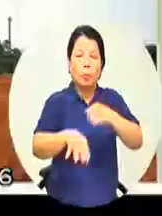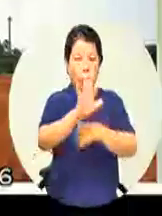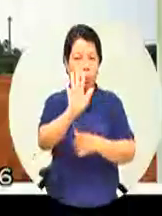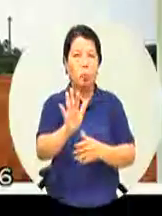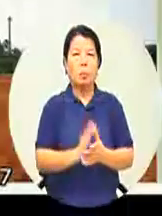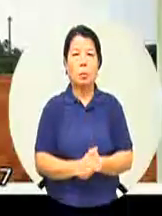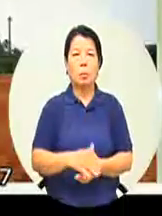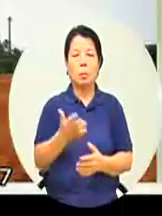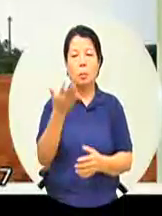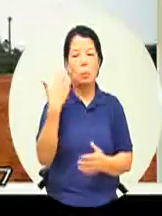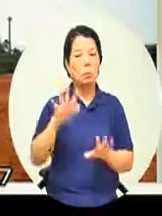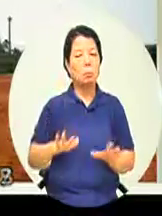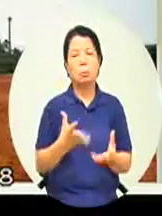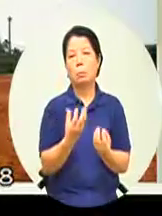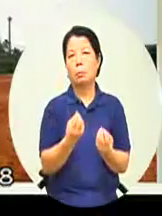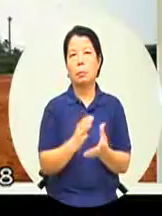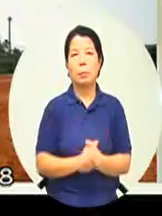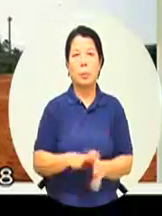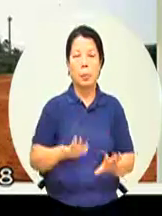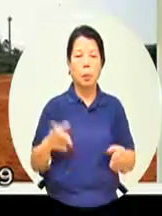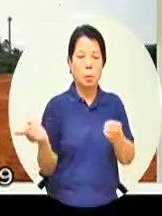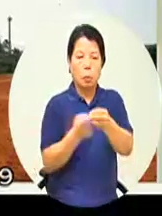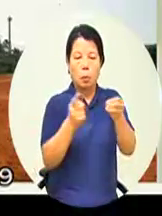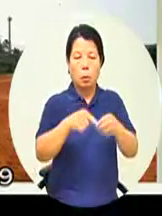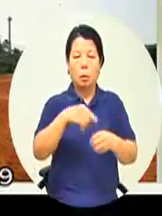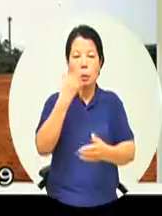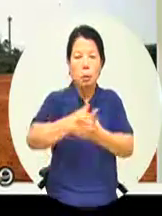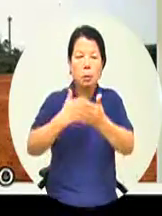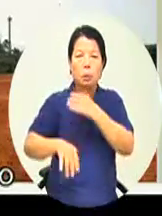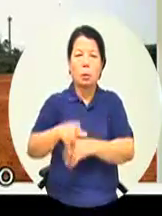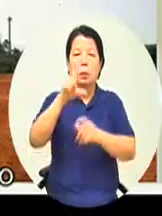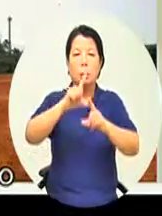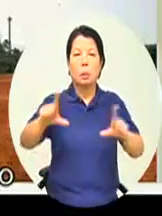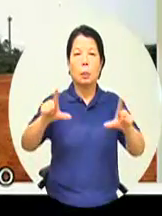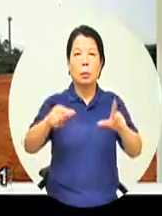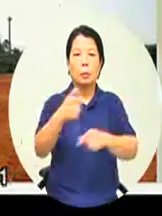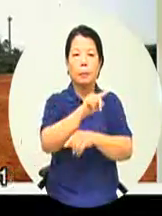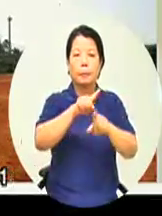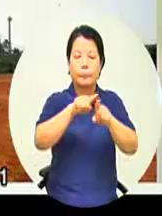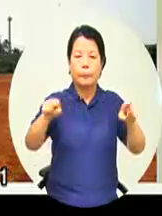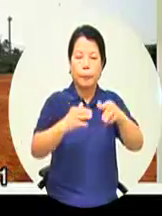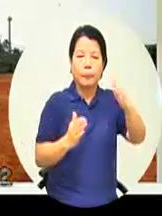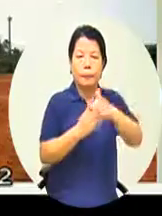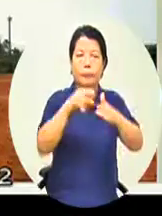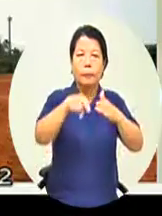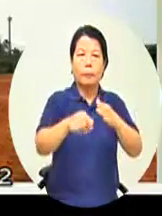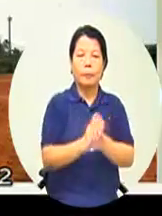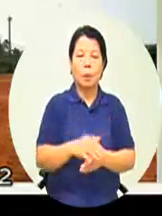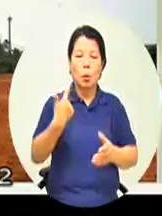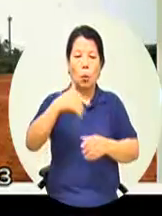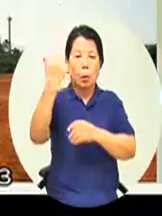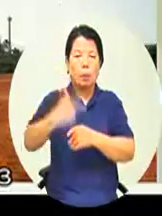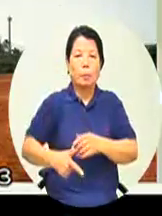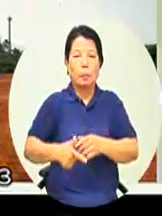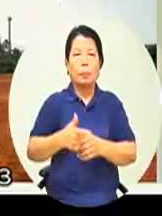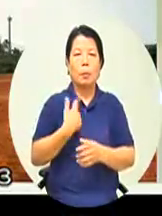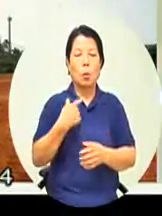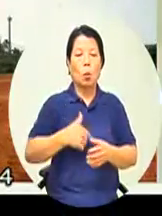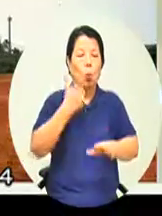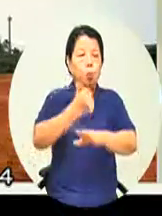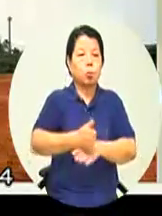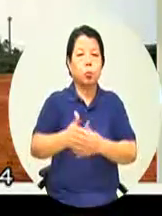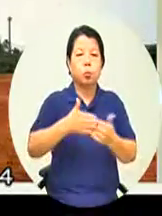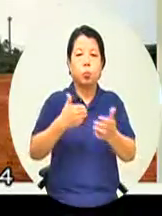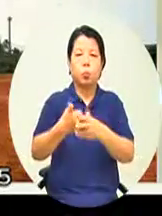哦、要打球要去哪里？现在剩下大平顶哦，这是吼、哦，我本席做万树垒球协会理事长，啊，